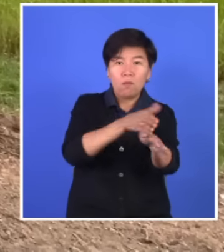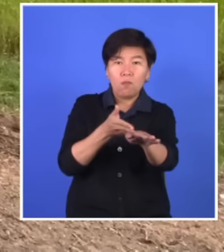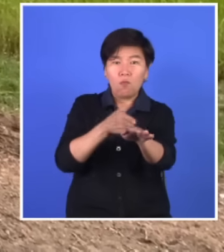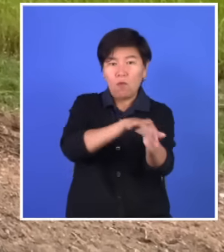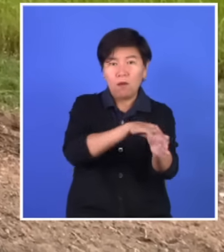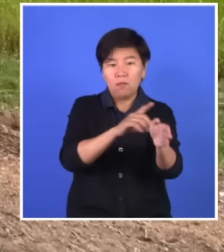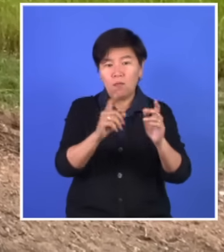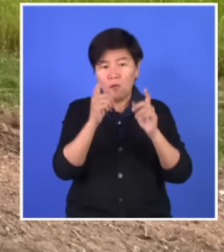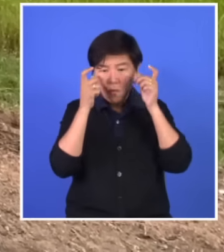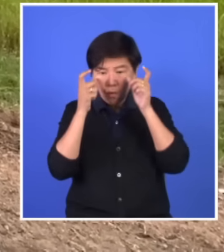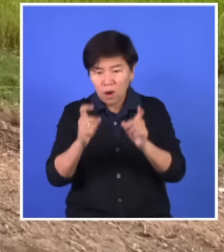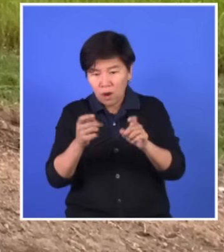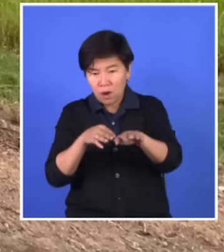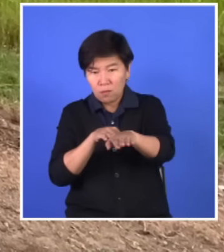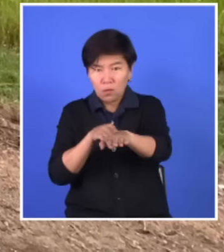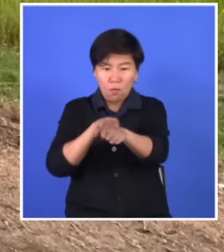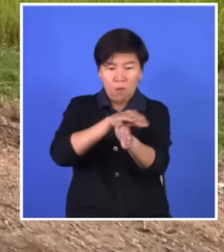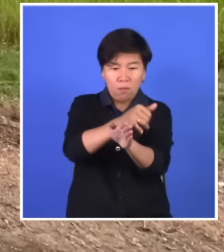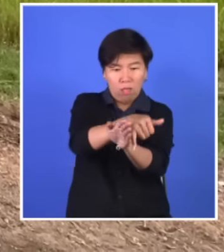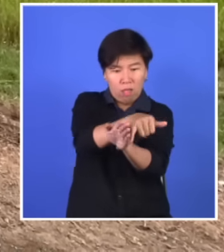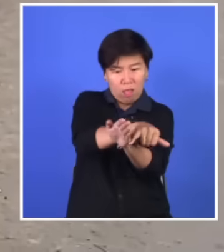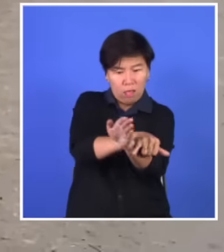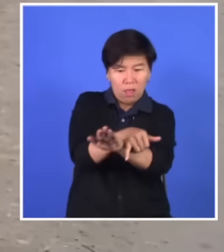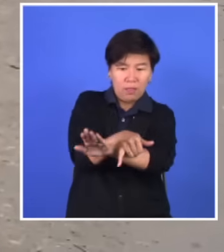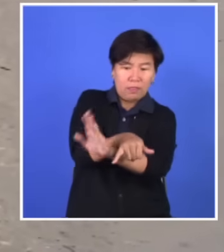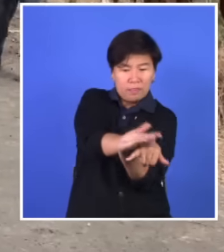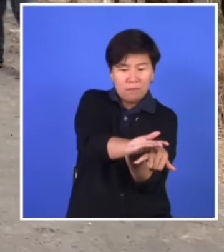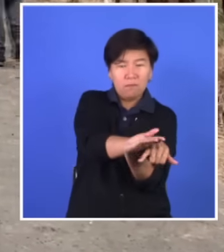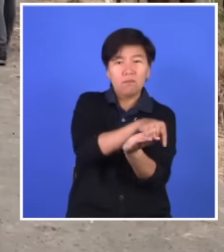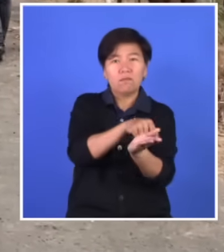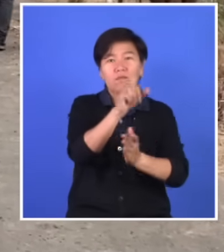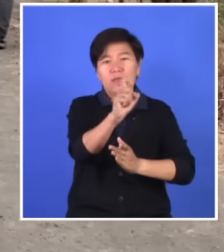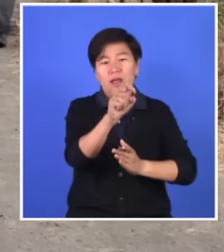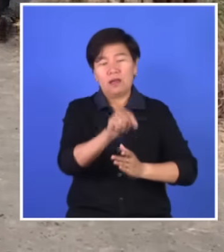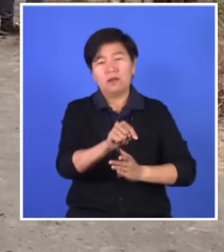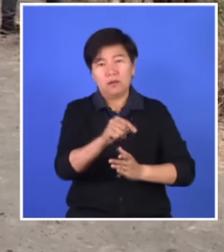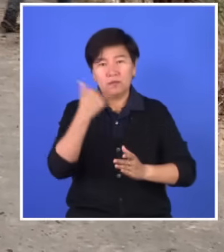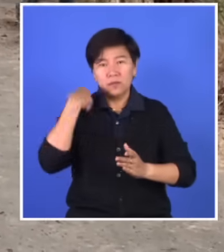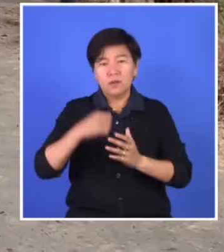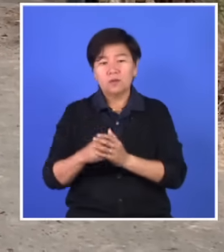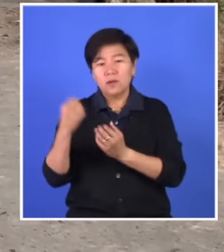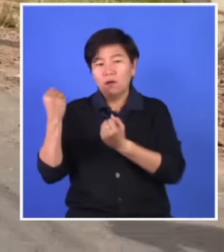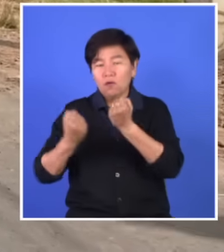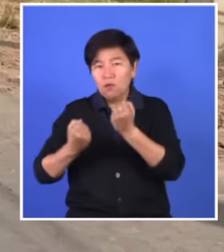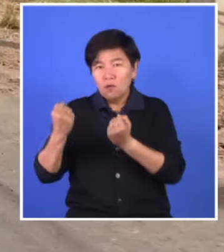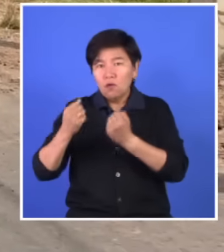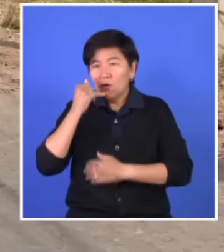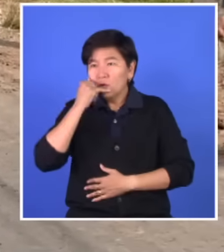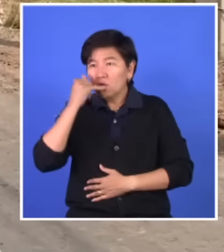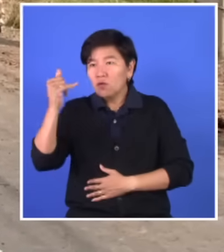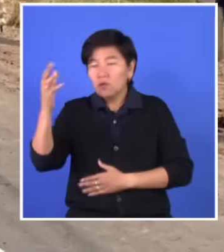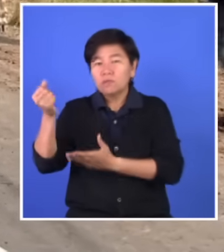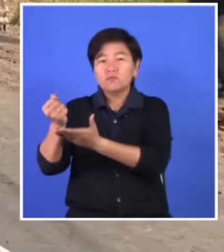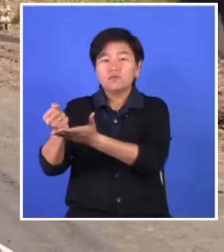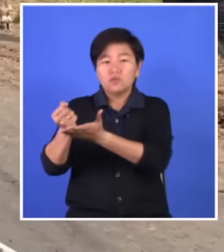ตายคาที่อีก 6มีมีวัวบาดเจ็บอีกหลายสิบตัวทางต่อมาเจ้าของรถพ่วงก็ได้ติดต่อรถเครนใหญ่ให้มาดึงเอาลูก